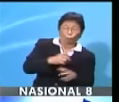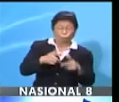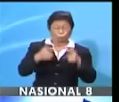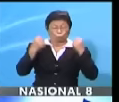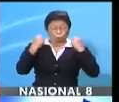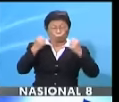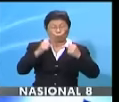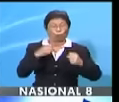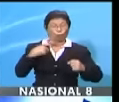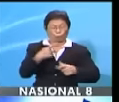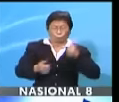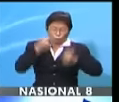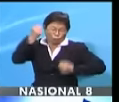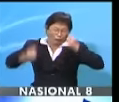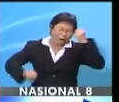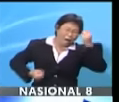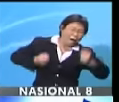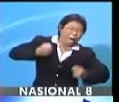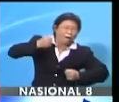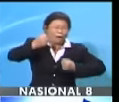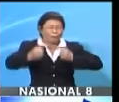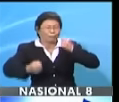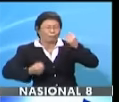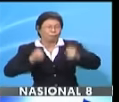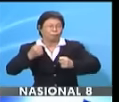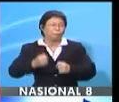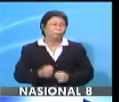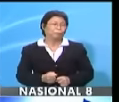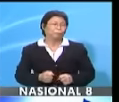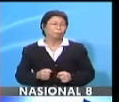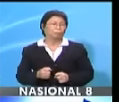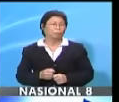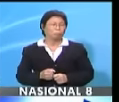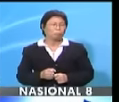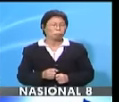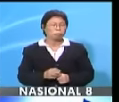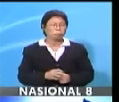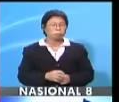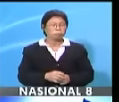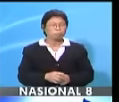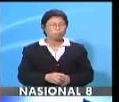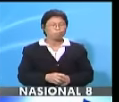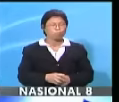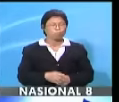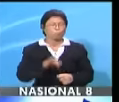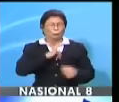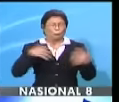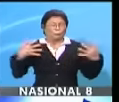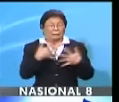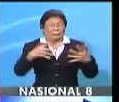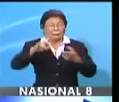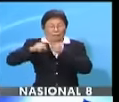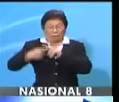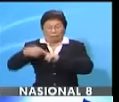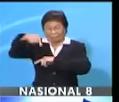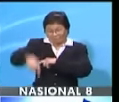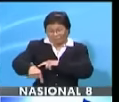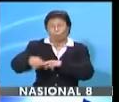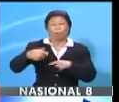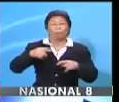the checkpoint person also, he more faster than me and run to the up. I'm so scaring. My friend is down, I